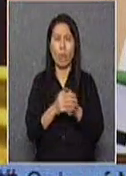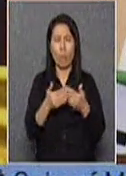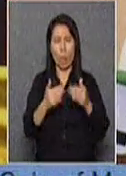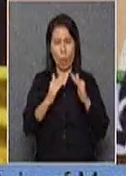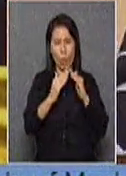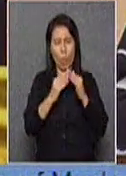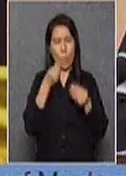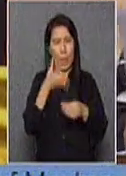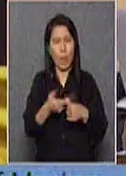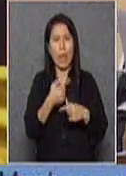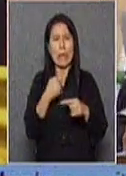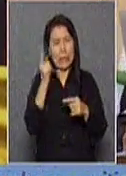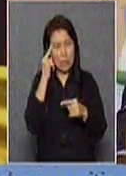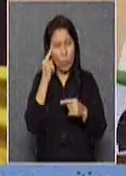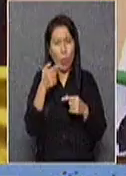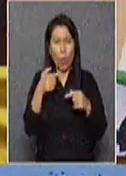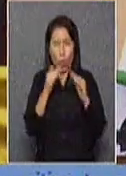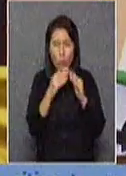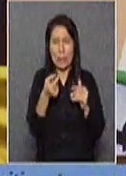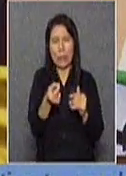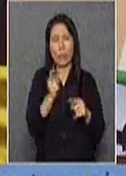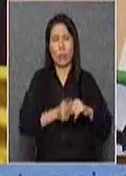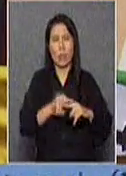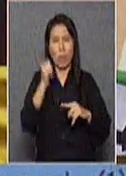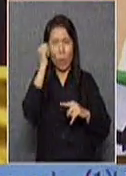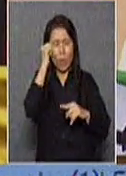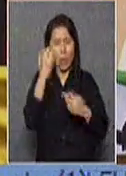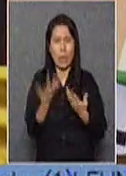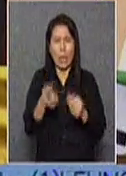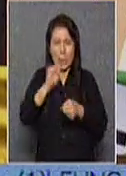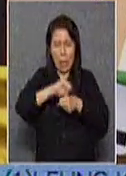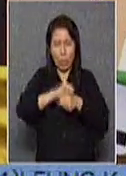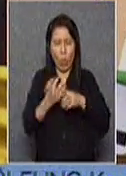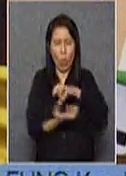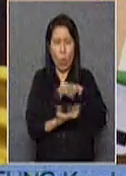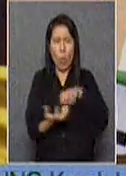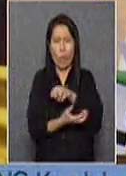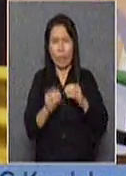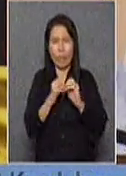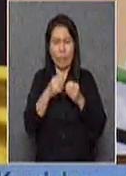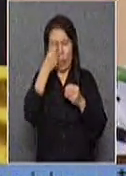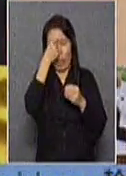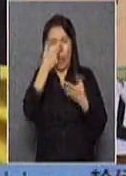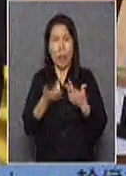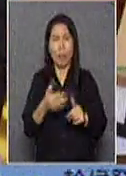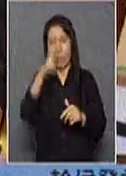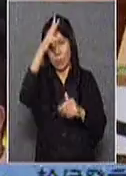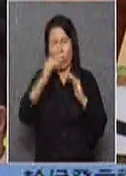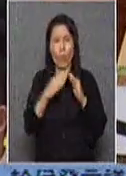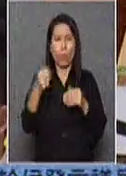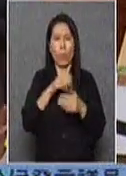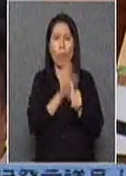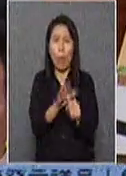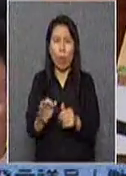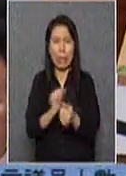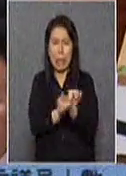的短缺，要穩地增加的困難添煩添亂，這個局長不但無助協助解決現